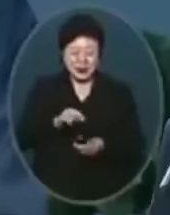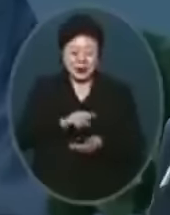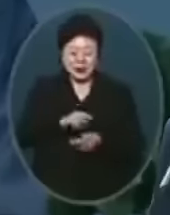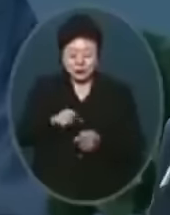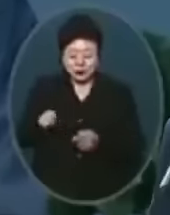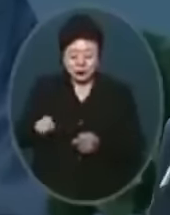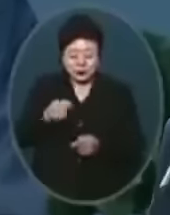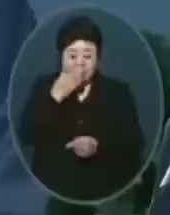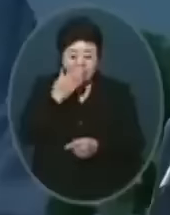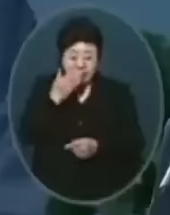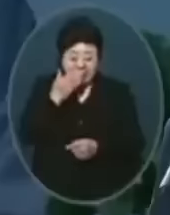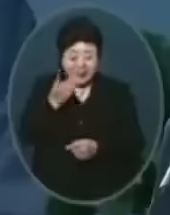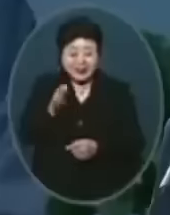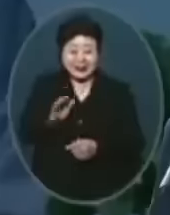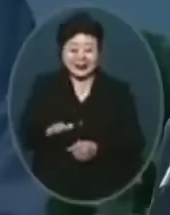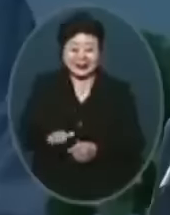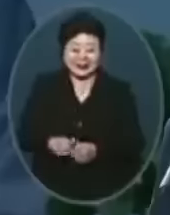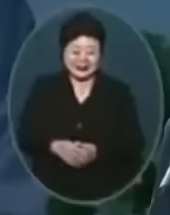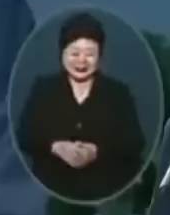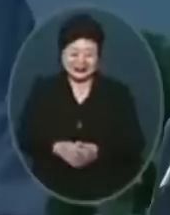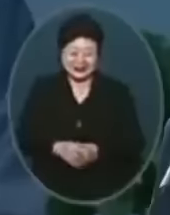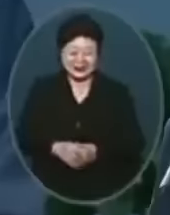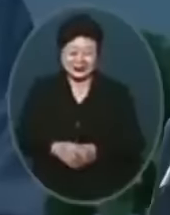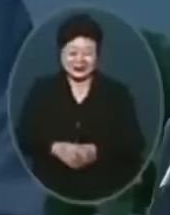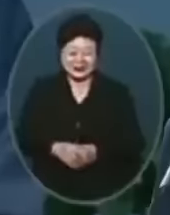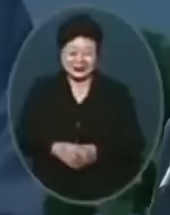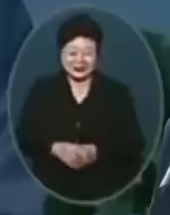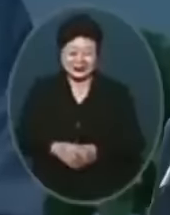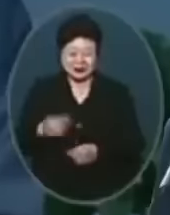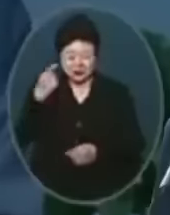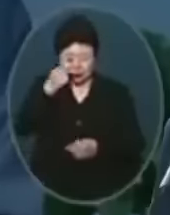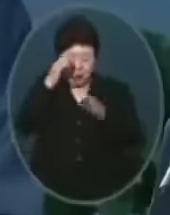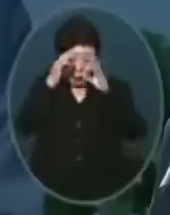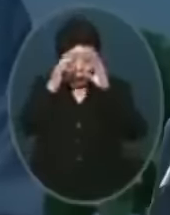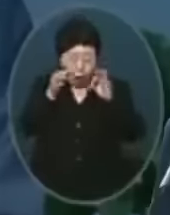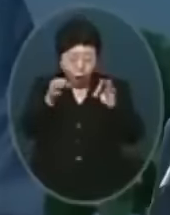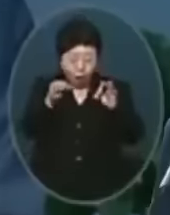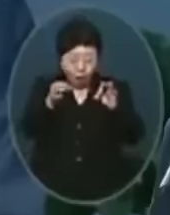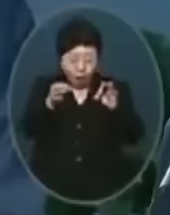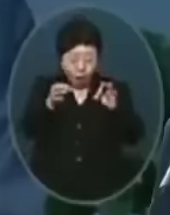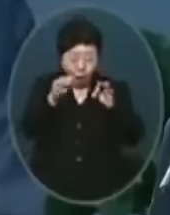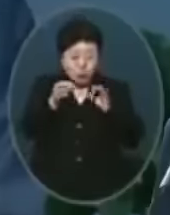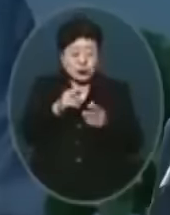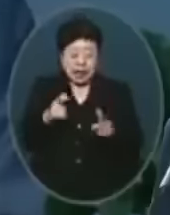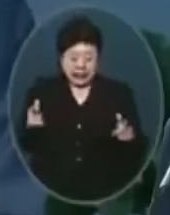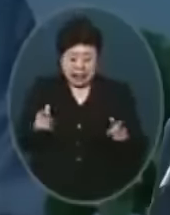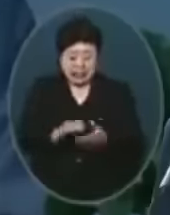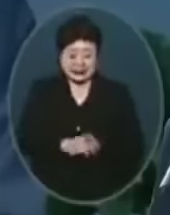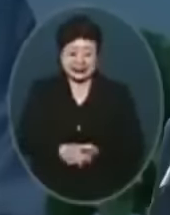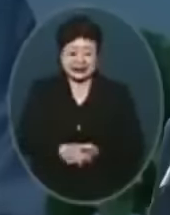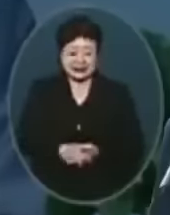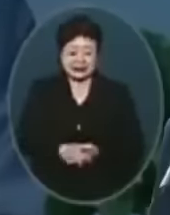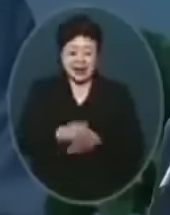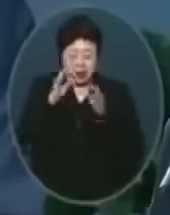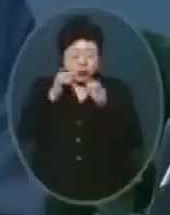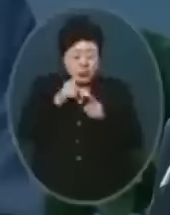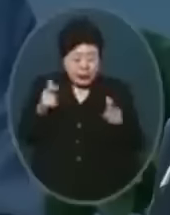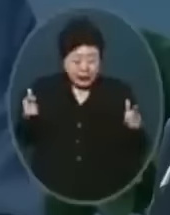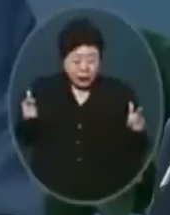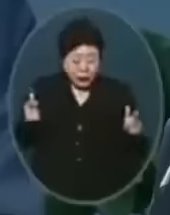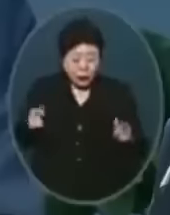그런데 그 파장이 눈에 보입니까? 안 보이잖아요. 안